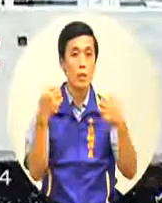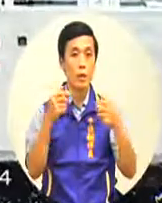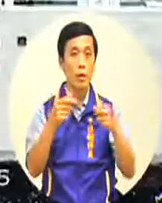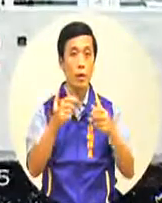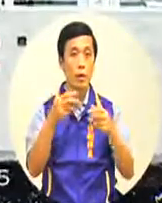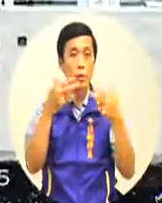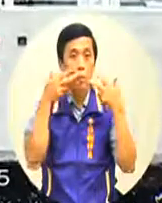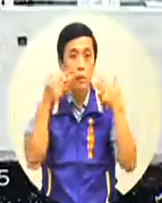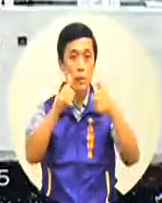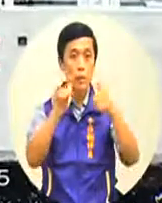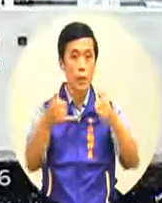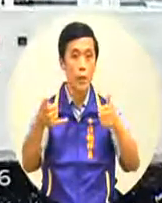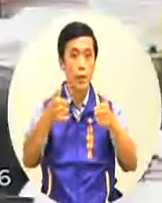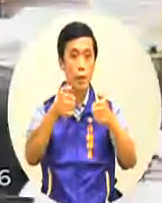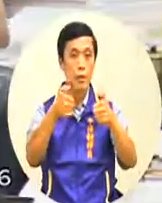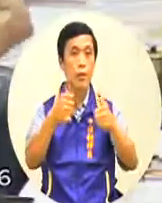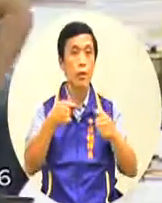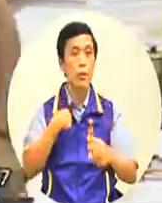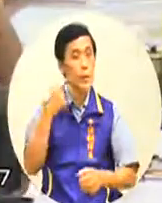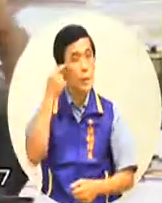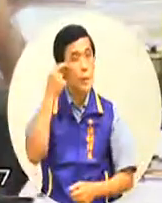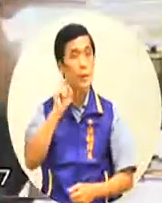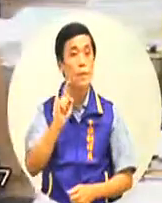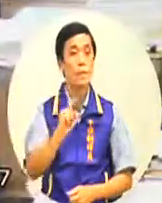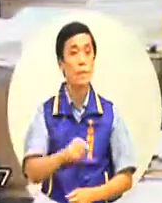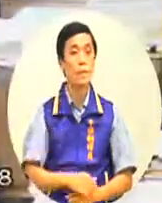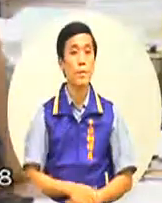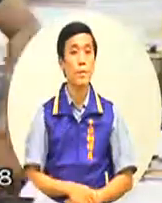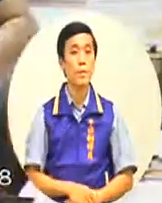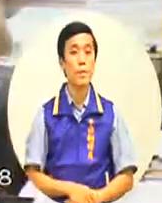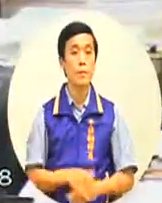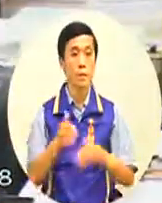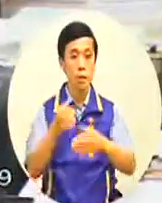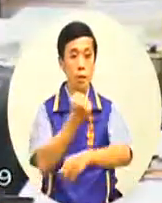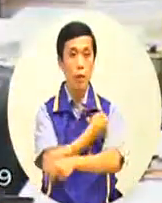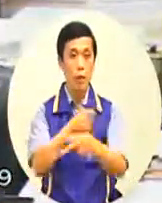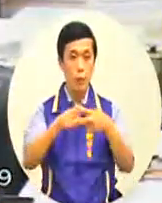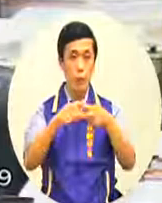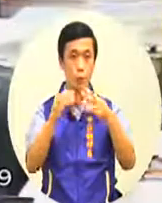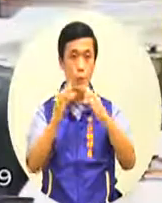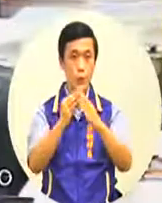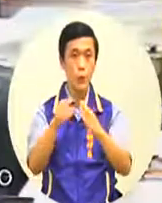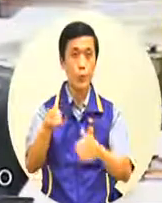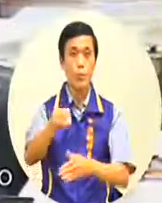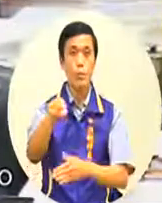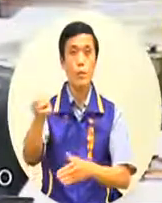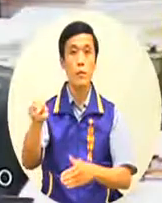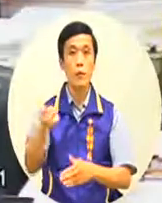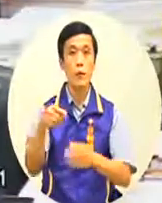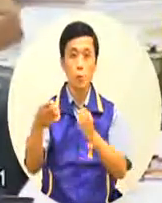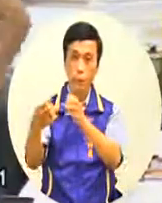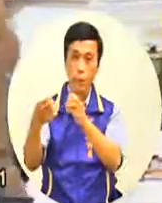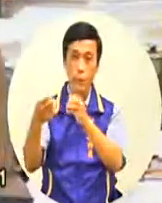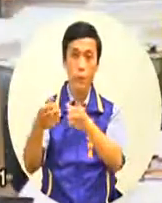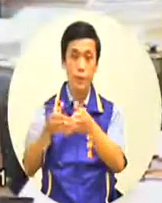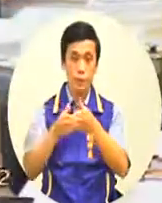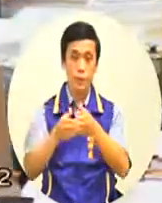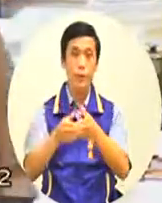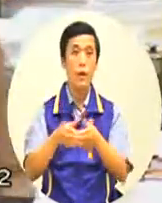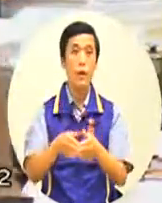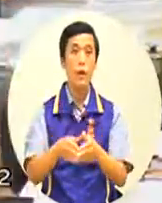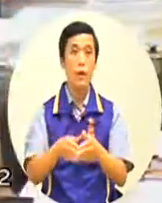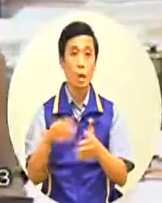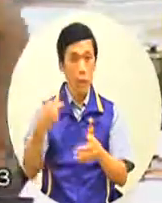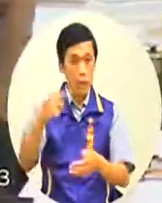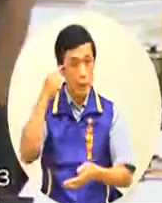员。那首先我想要跟劳工局这边做一些讨论，那当然一些建